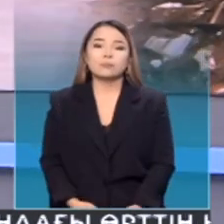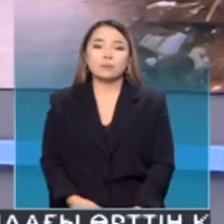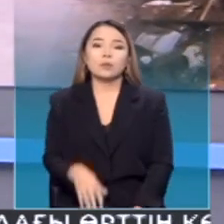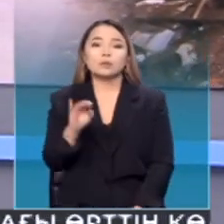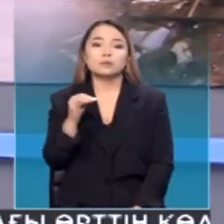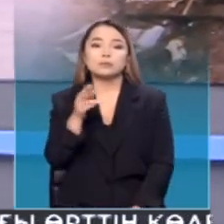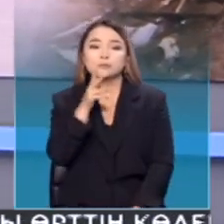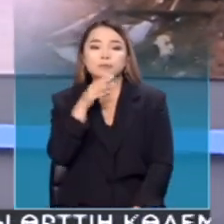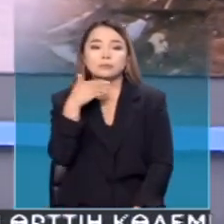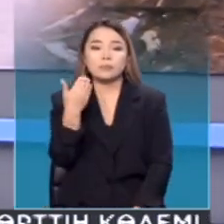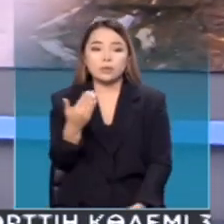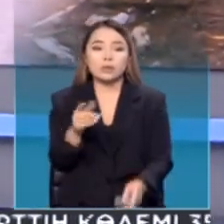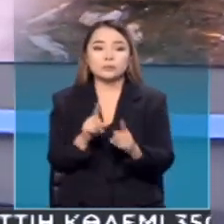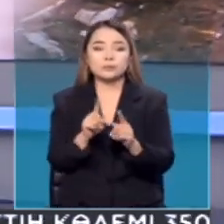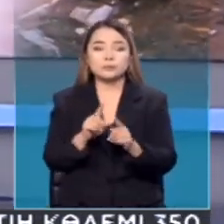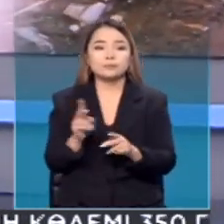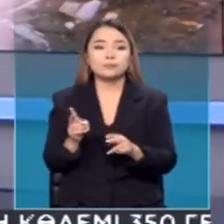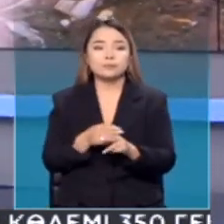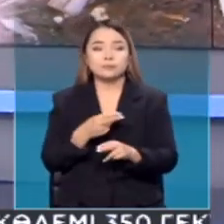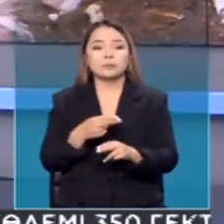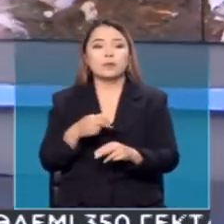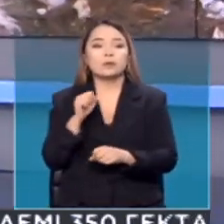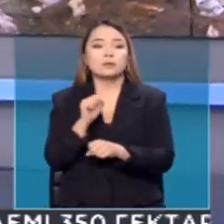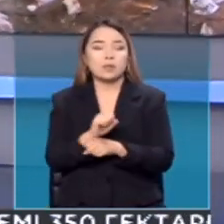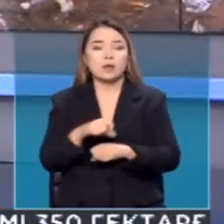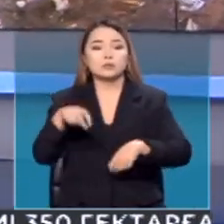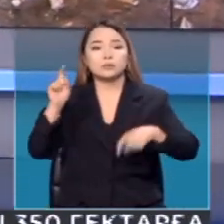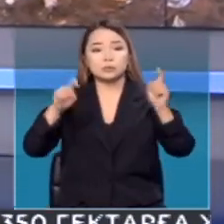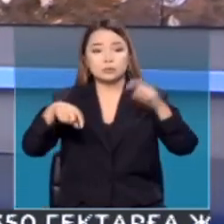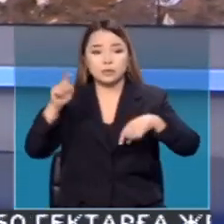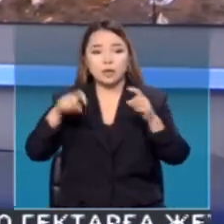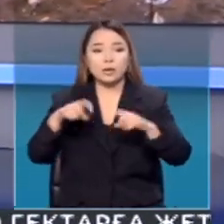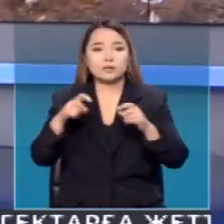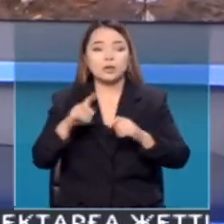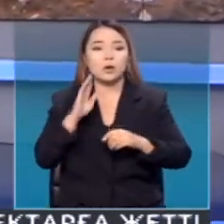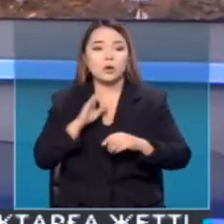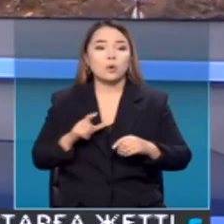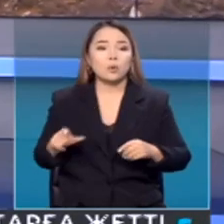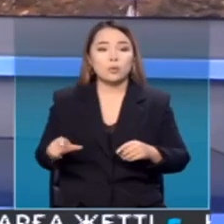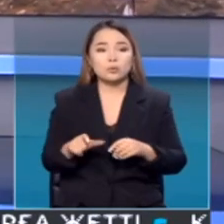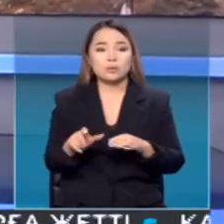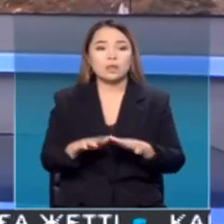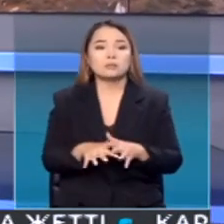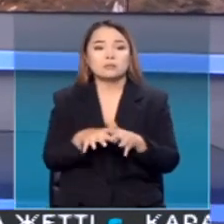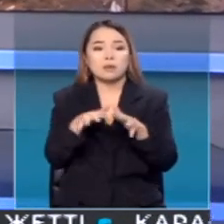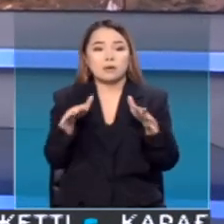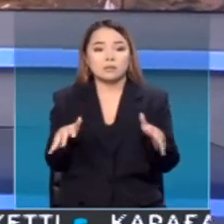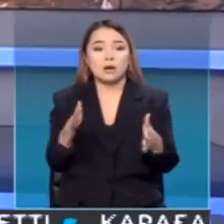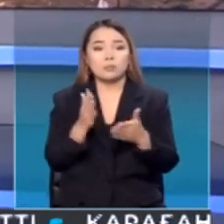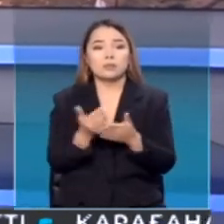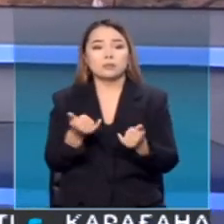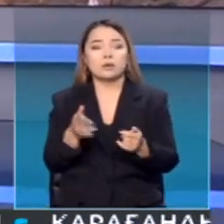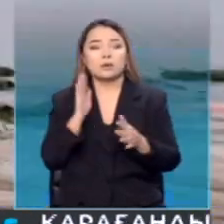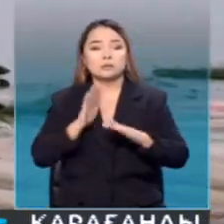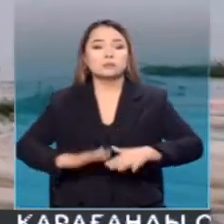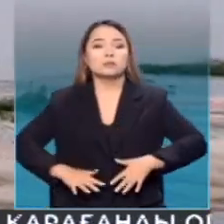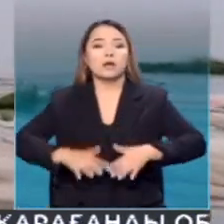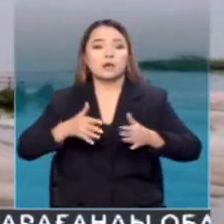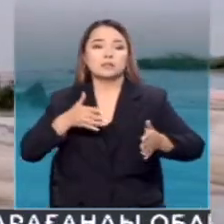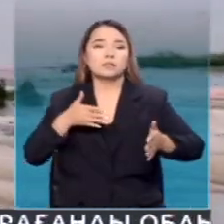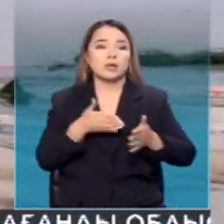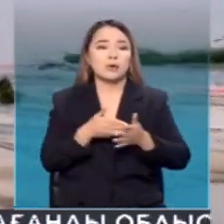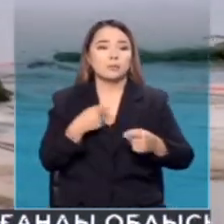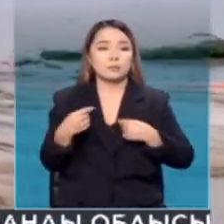Ал оңтүстік Кореяда дамылсыз нөсерлі жауын жауды, осының салдарынан өзендер арнасынан тасыды. Елді алапат тасқын тығырыққа